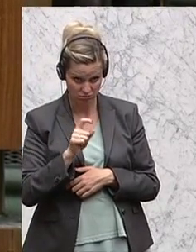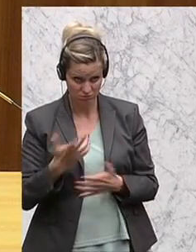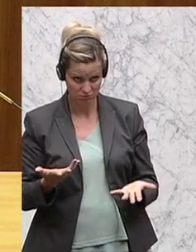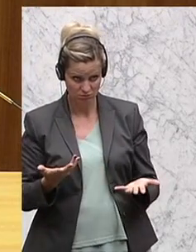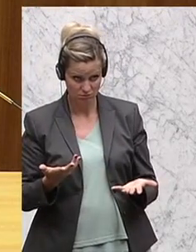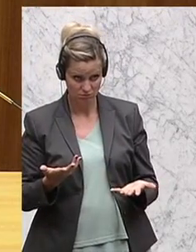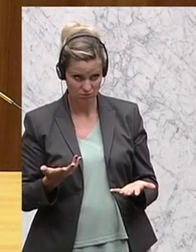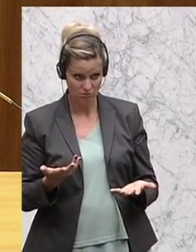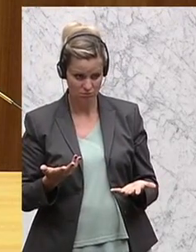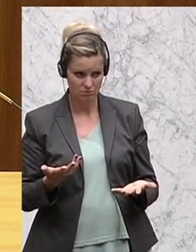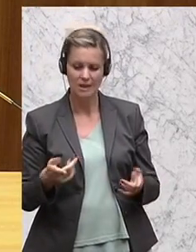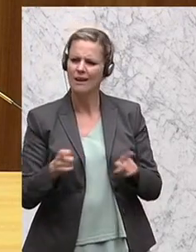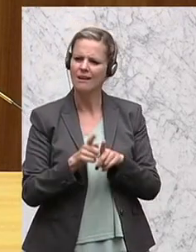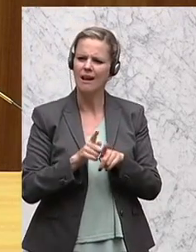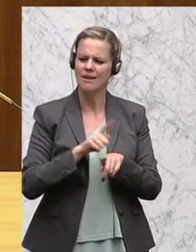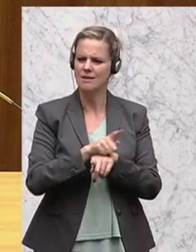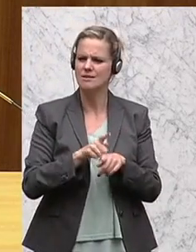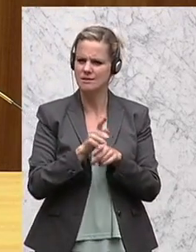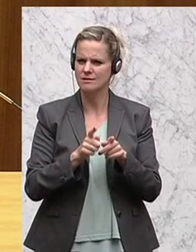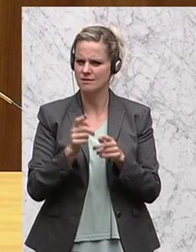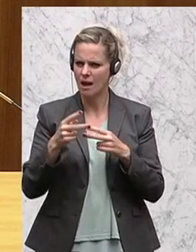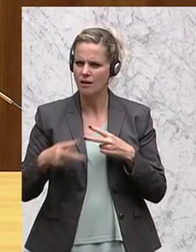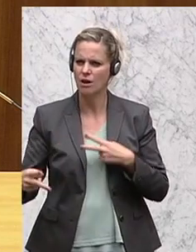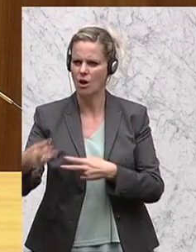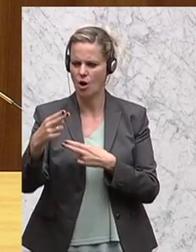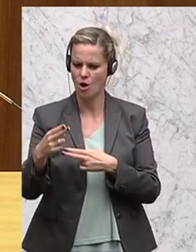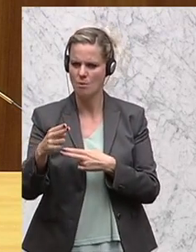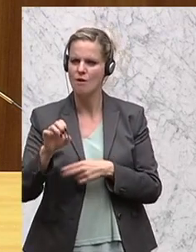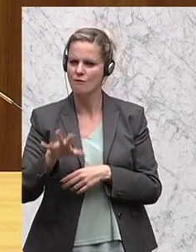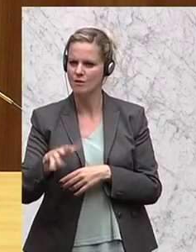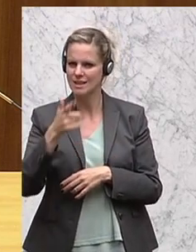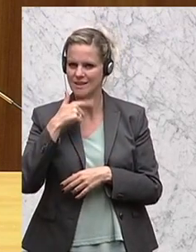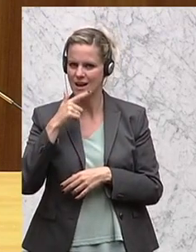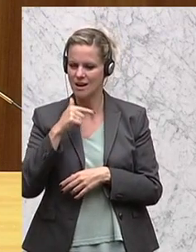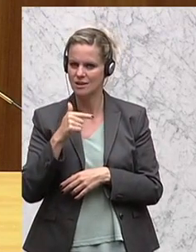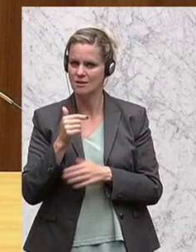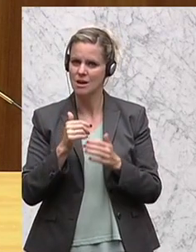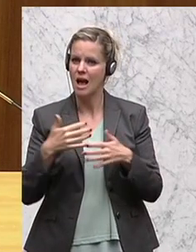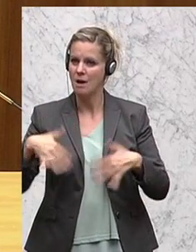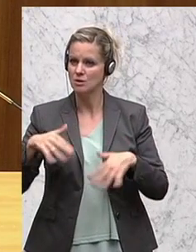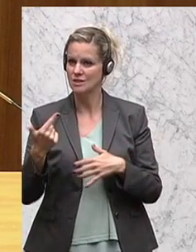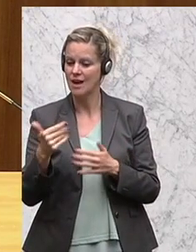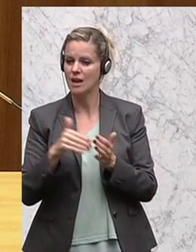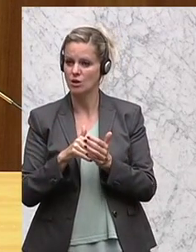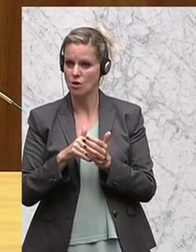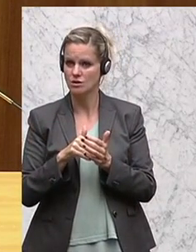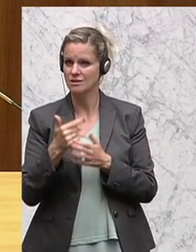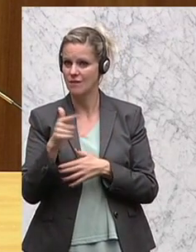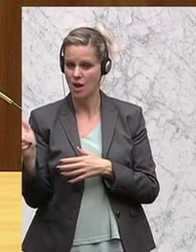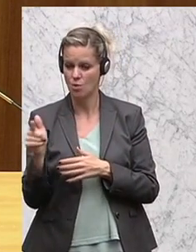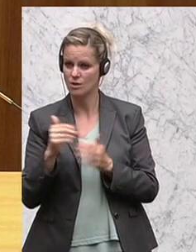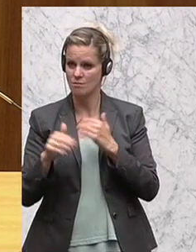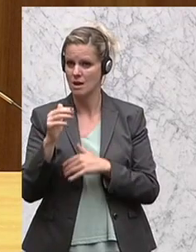sagen, dass im gleichen Zeitraum die Zahl der 15-Jährigen um 2.200 gestiegen sind, also um